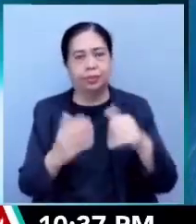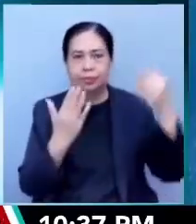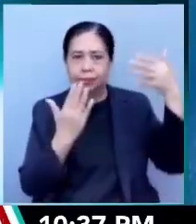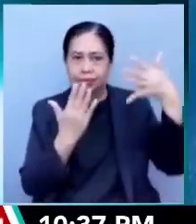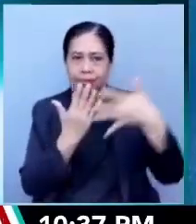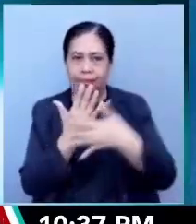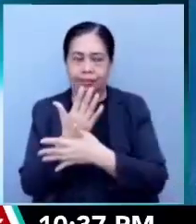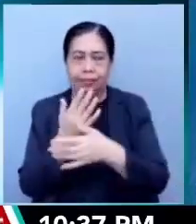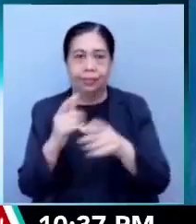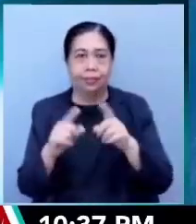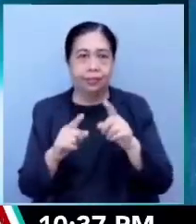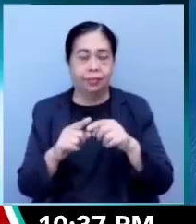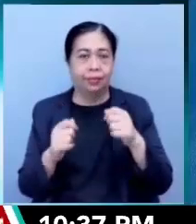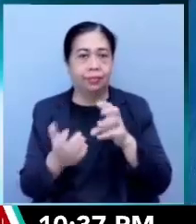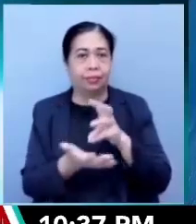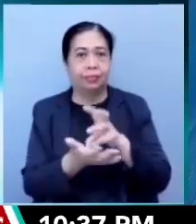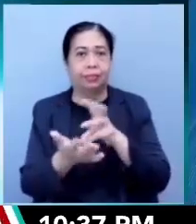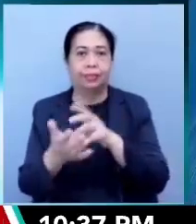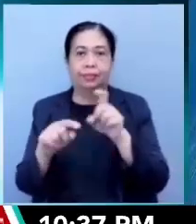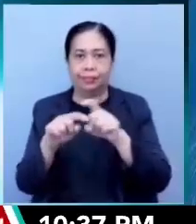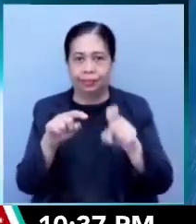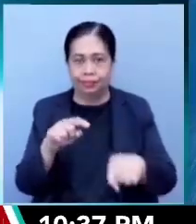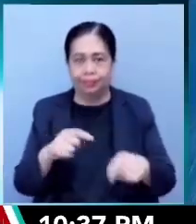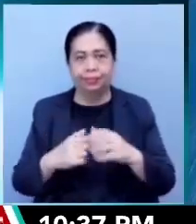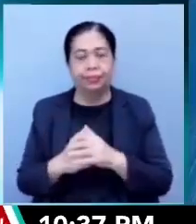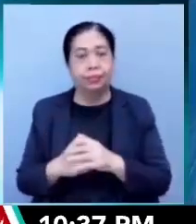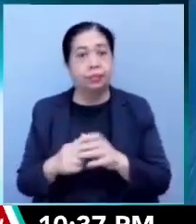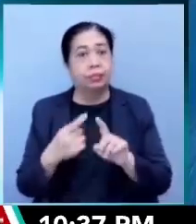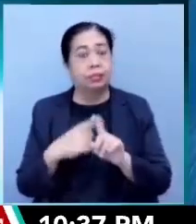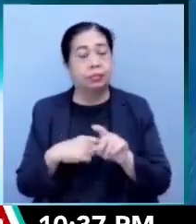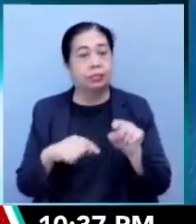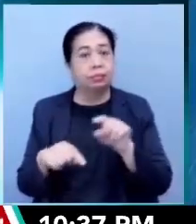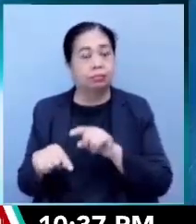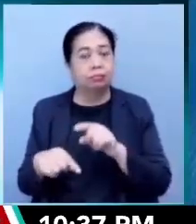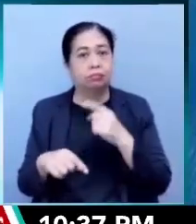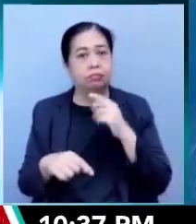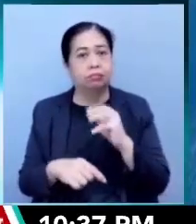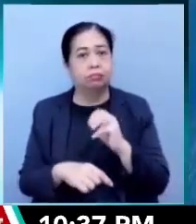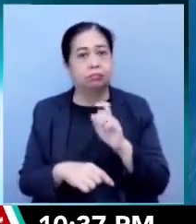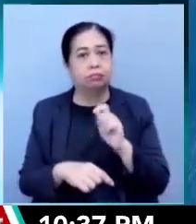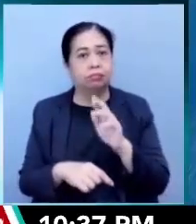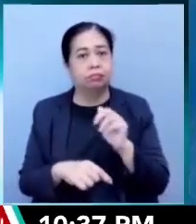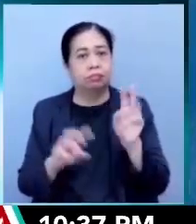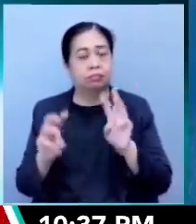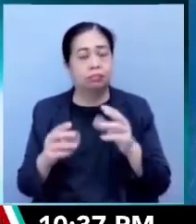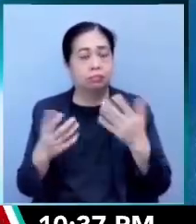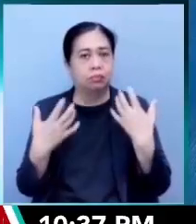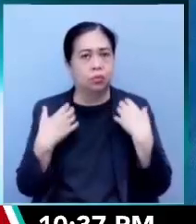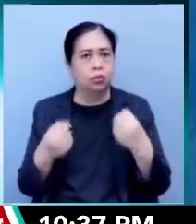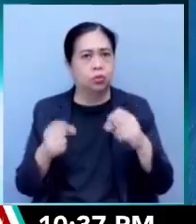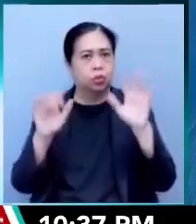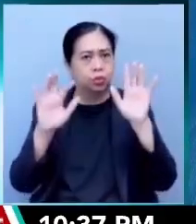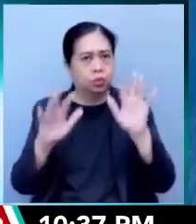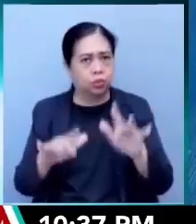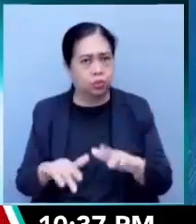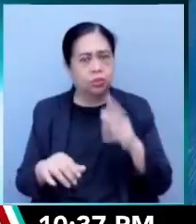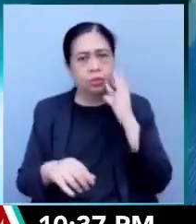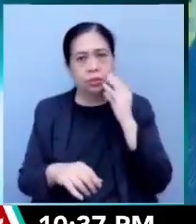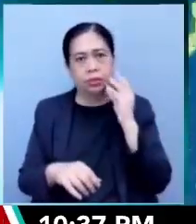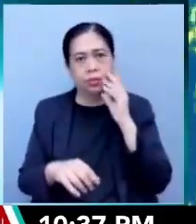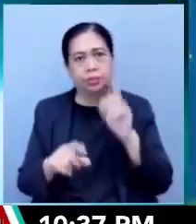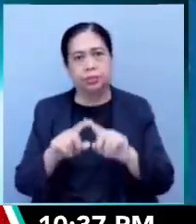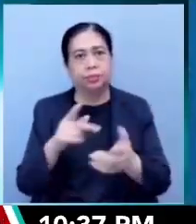sa localized thunderstorms. Base nga sa datos ng Metro Weather, posibleng may mga malalakas na ulan na maranasan sa ilang bahagi po